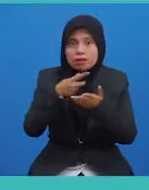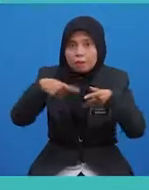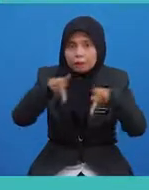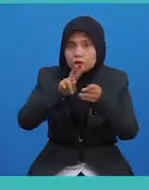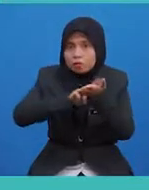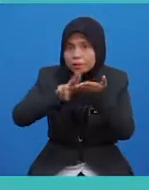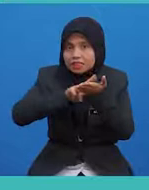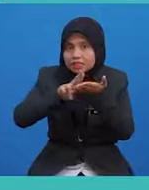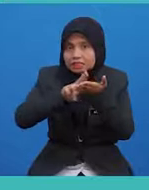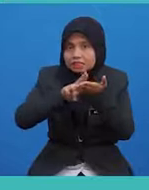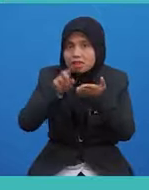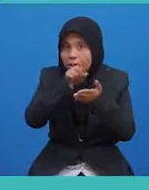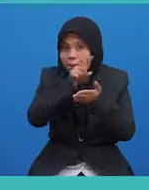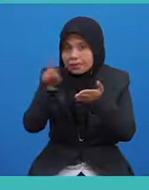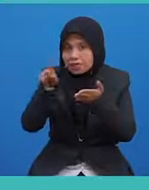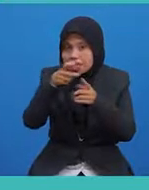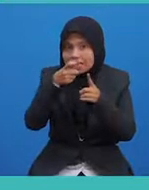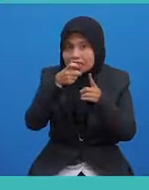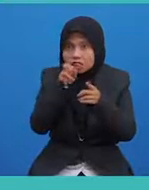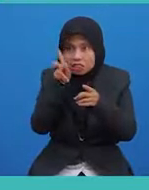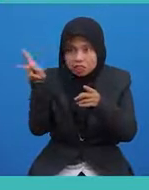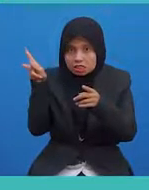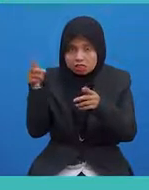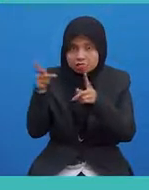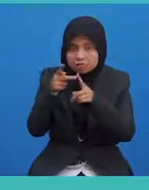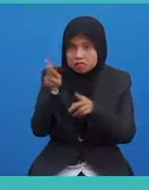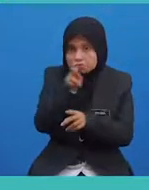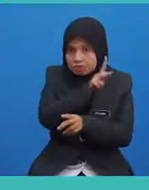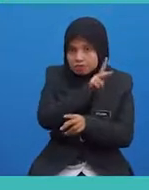secara horizontal dari kiri ke kanan.